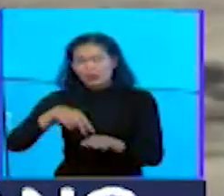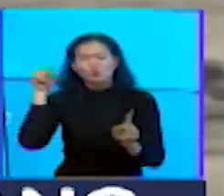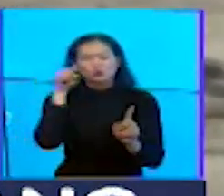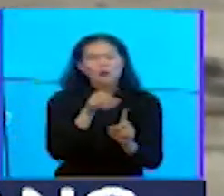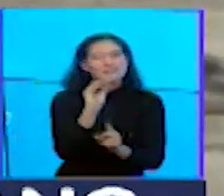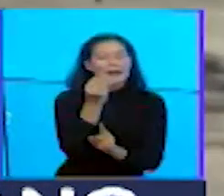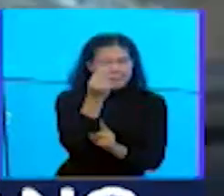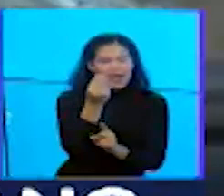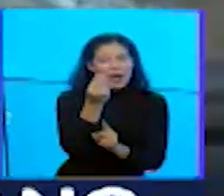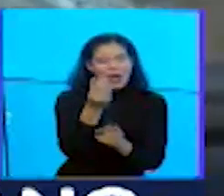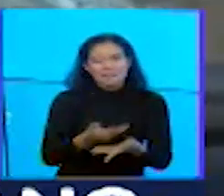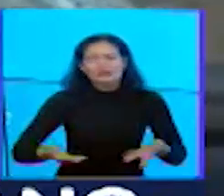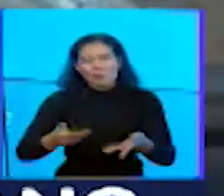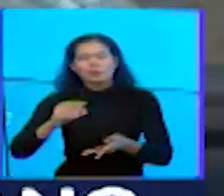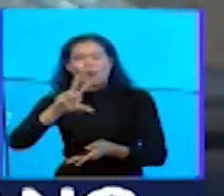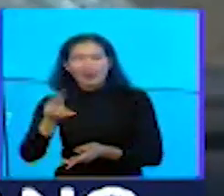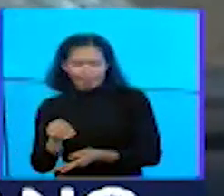Jakarta dan wilayah lain di Jawa Barat.